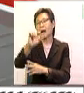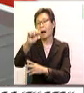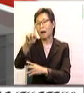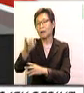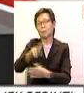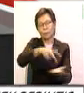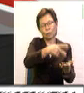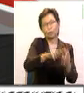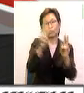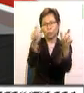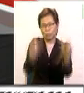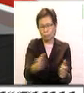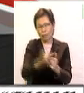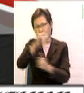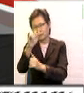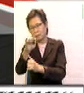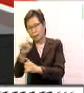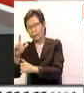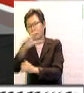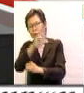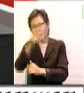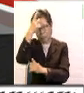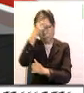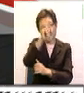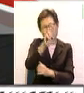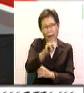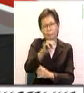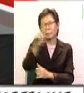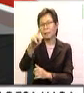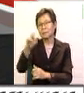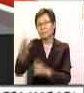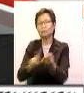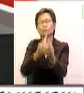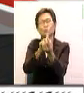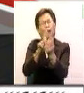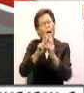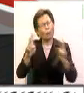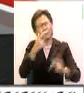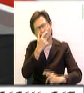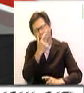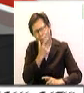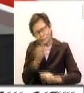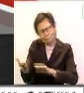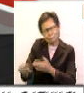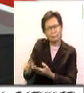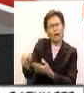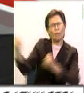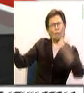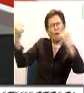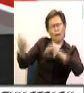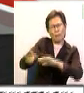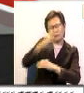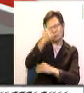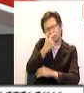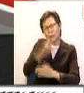duo legenda bersama Datuk Jamal Abdullah dan Datuk M. Nasir. Beliau yang ditemui terlalu sedih atas pemergian wira negara itu